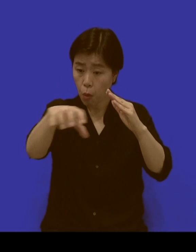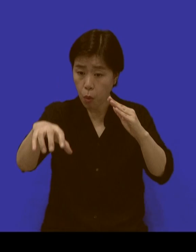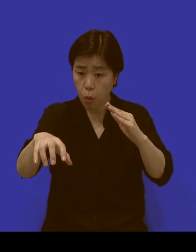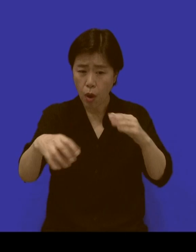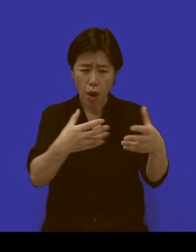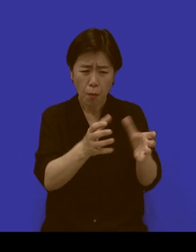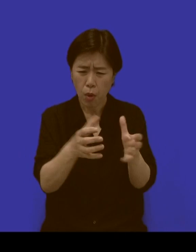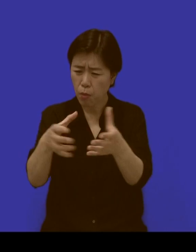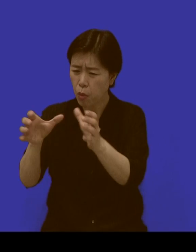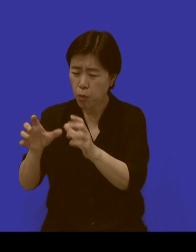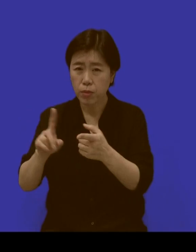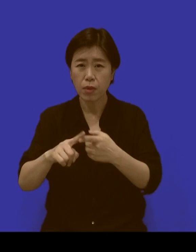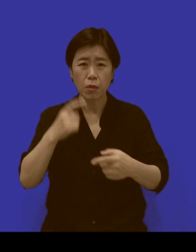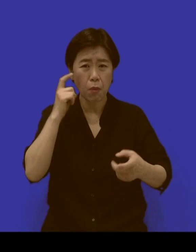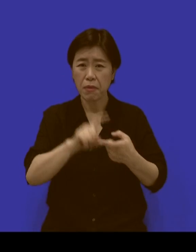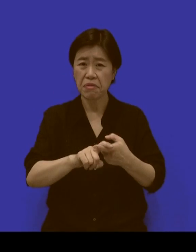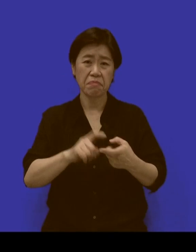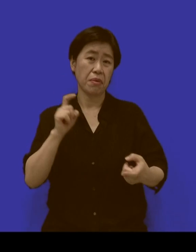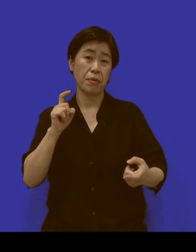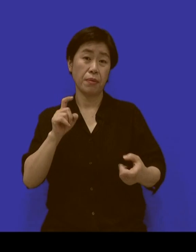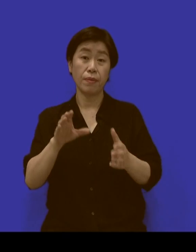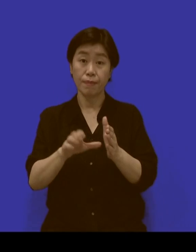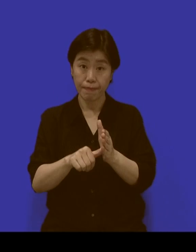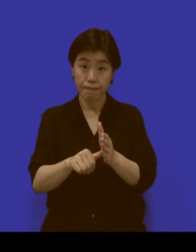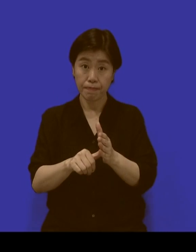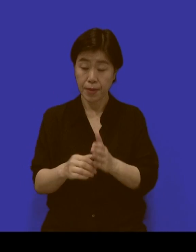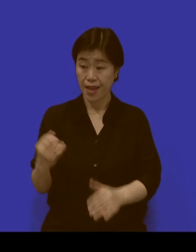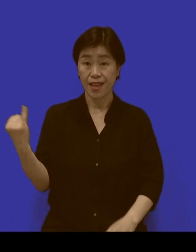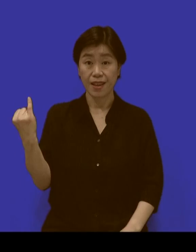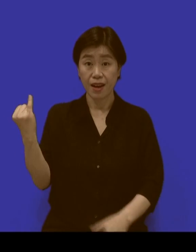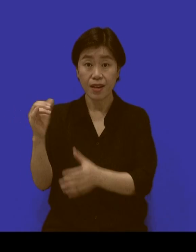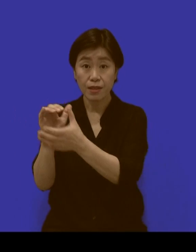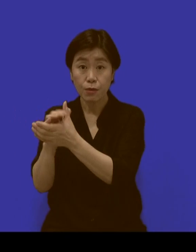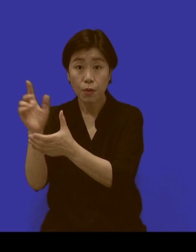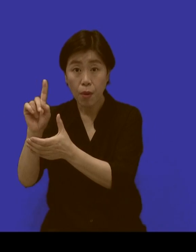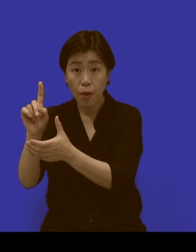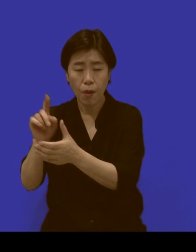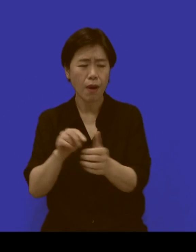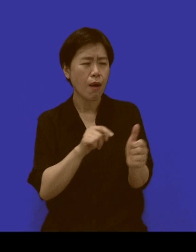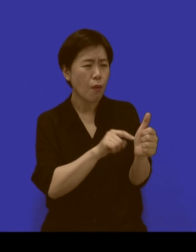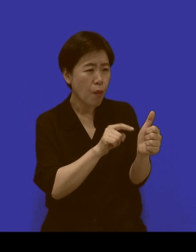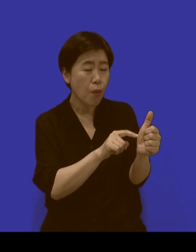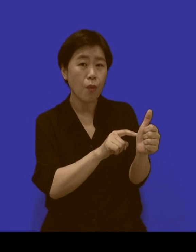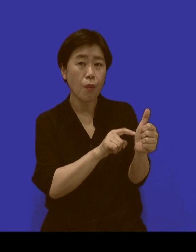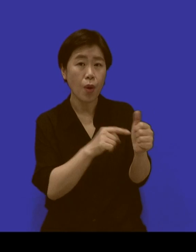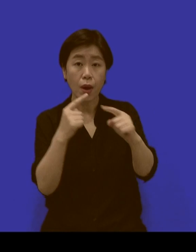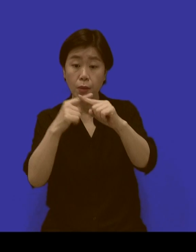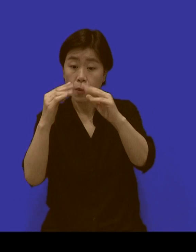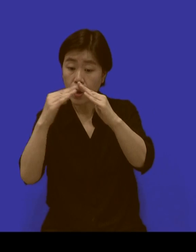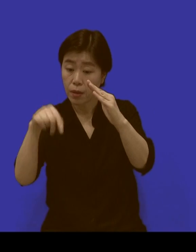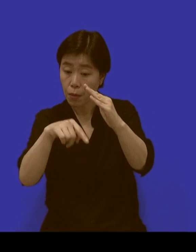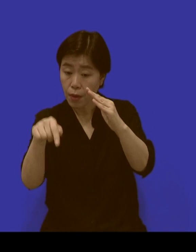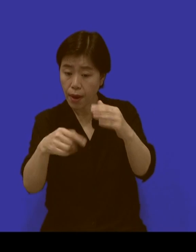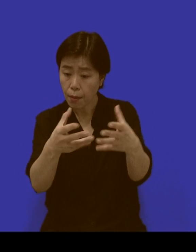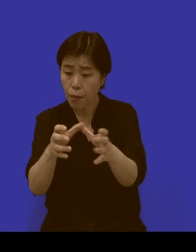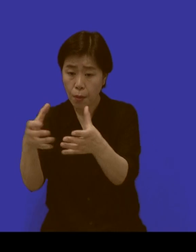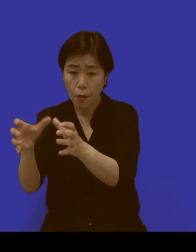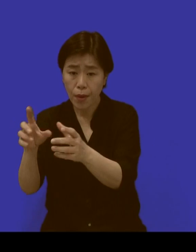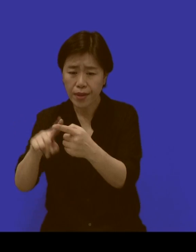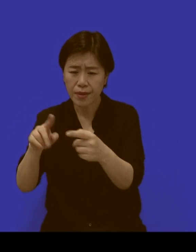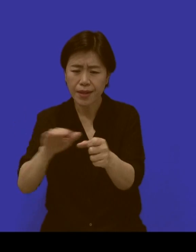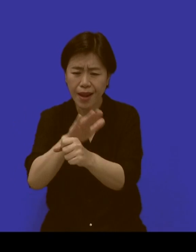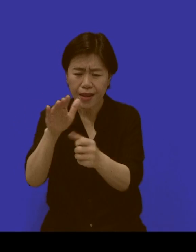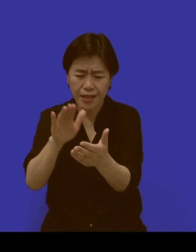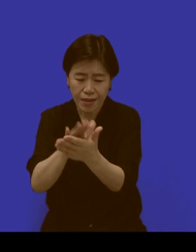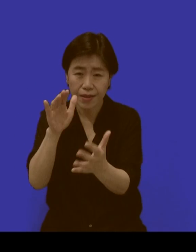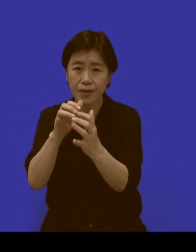그걸 사랑하지도 않고 그러면 이 남자가 공동체를 알고 사랑하는 사람이 되게 해주세요. 그렇게 기도를 했는데 일주일에 제가 그렇게